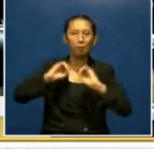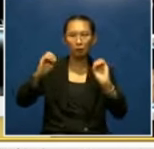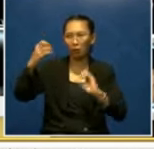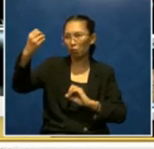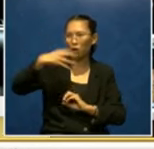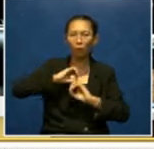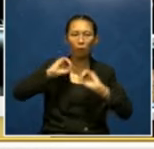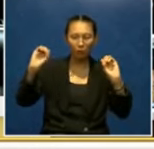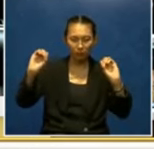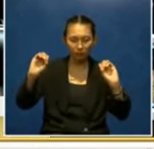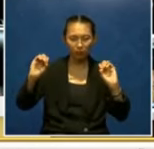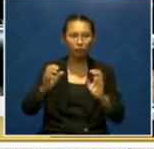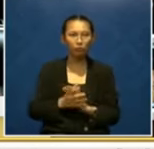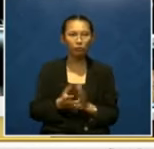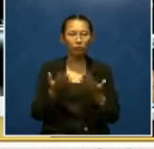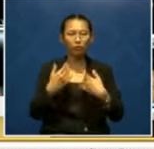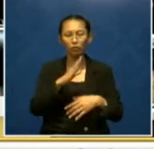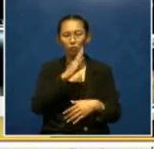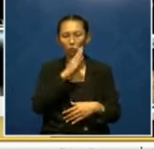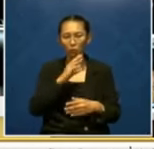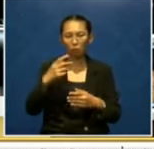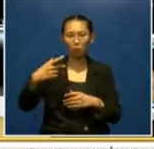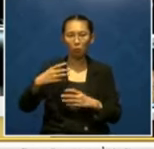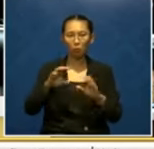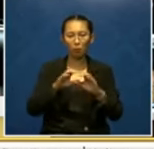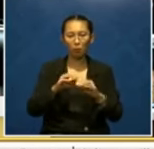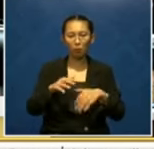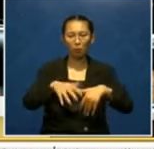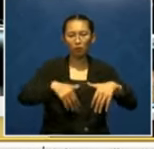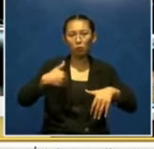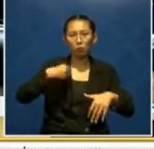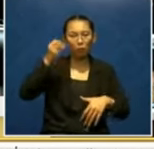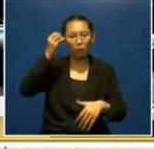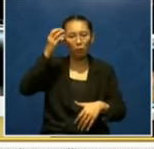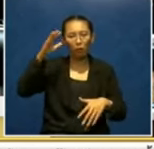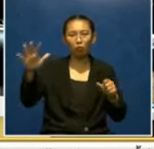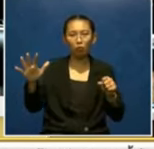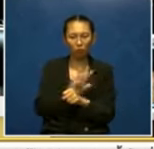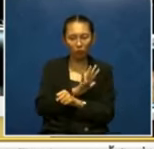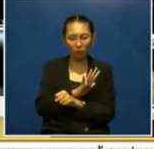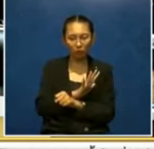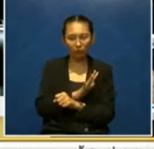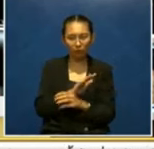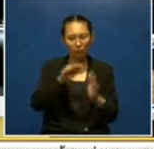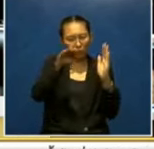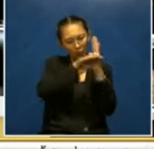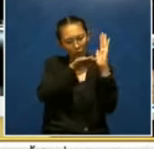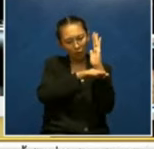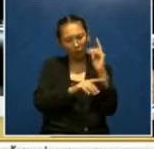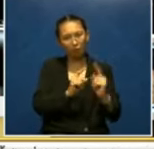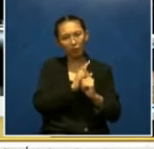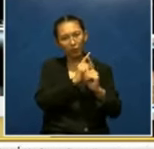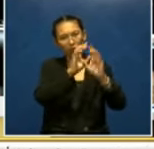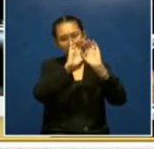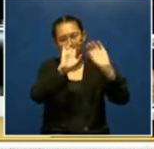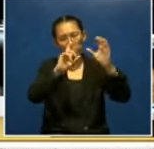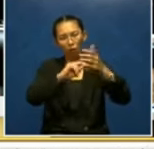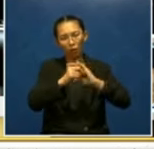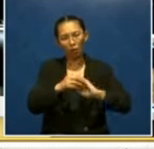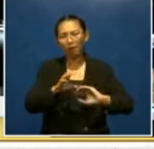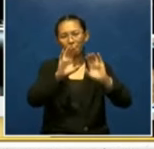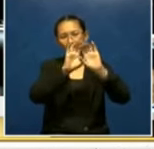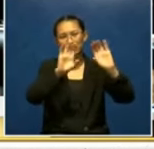และหาหลักฐานหากประชาชนได้รับข้อมูลหรือขั้นตอนในการร้องขอเอกสารตามขั้นตอนของระบบราชการงานของข้ารา